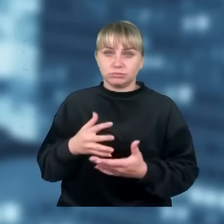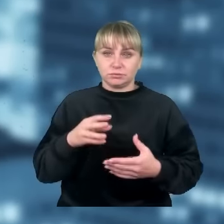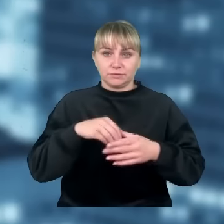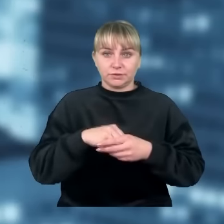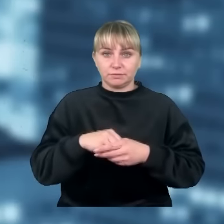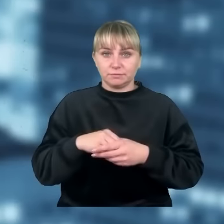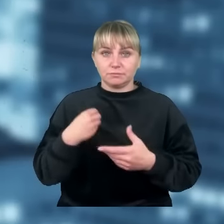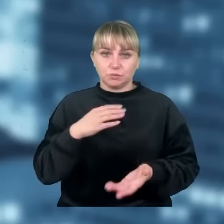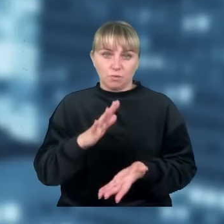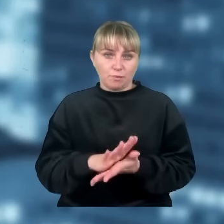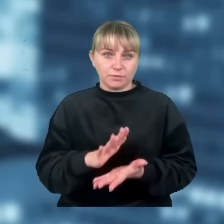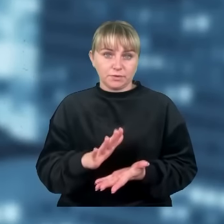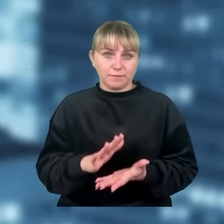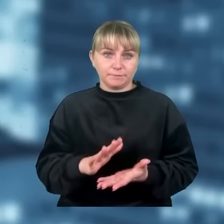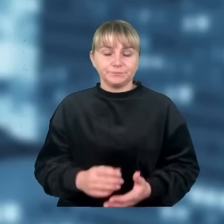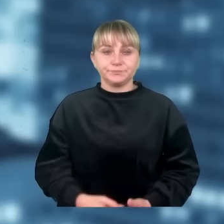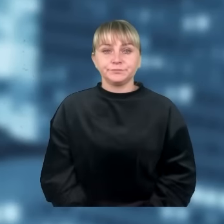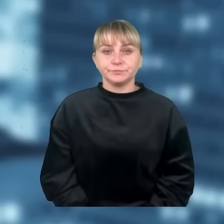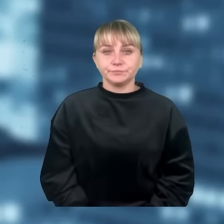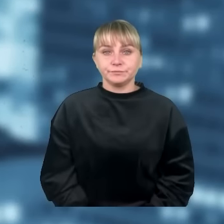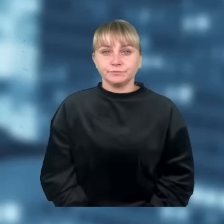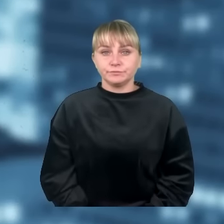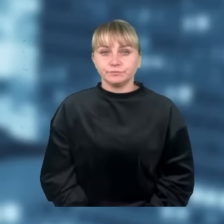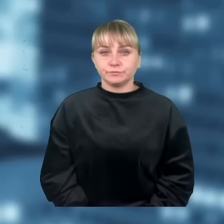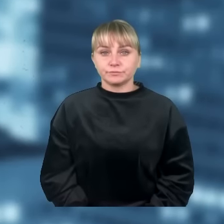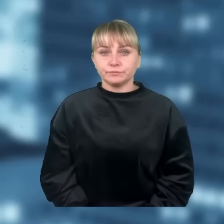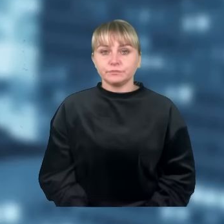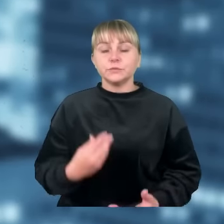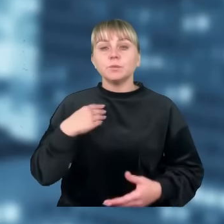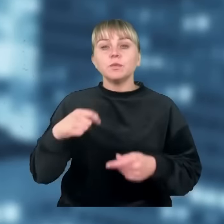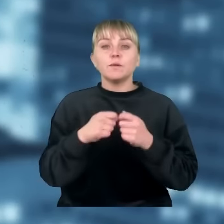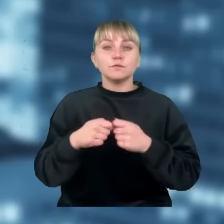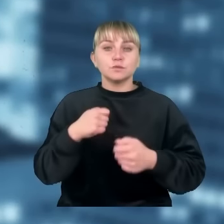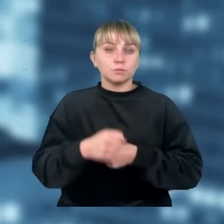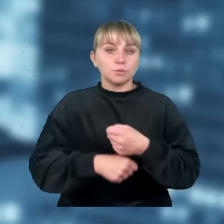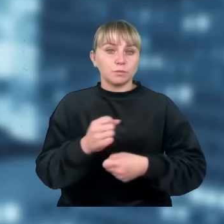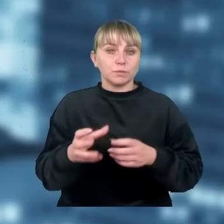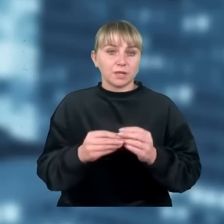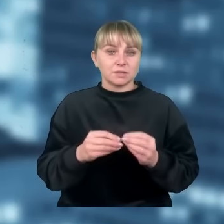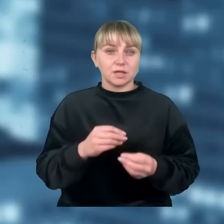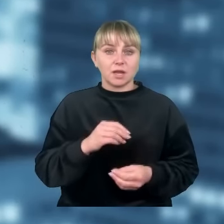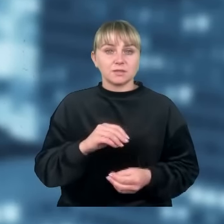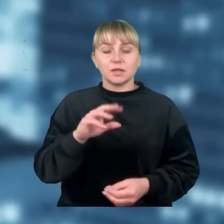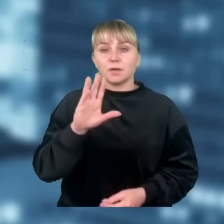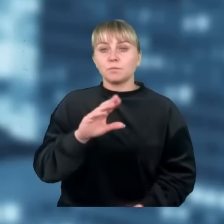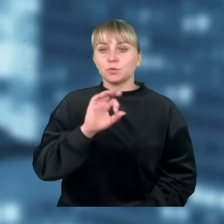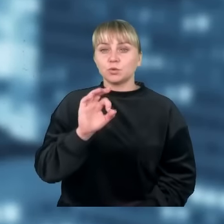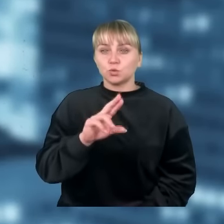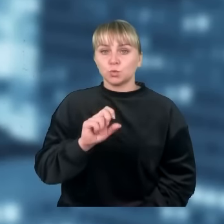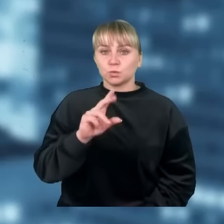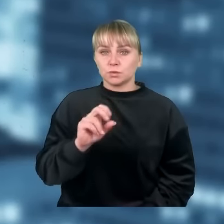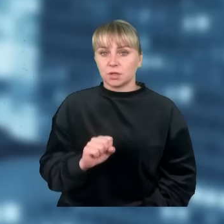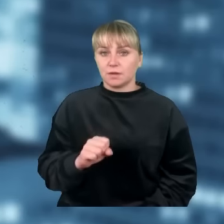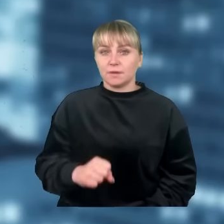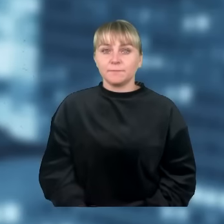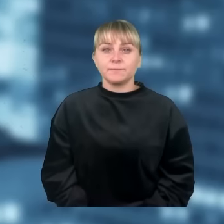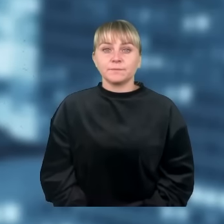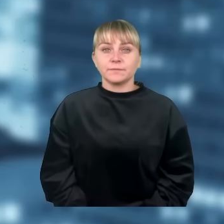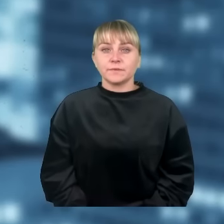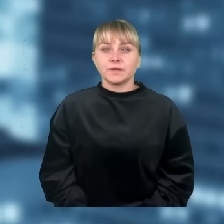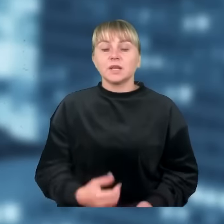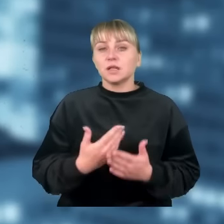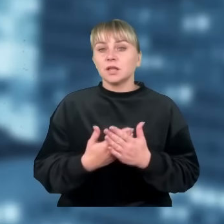Opinia, przeprowadzonego we współpracy z Krzysztofem Brzuską, byłem dyrektorem PARPY. Po